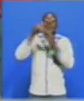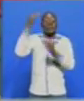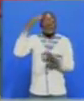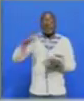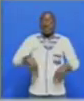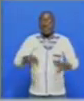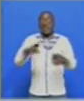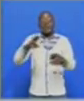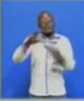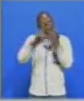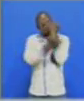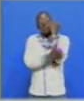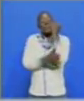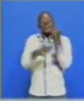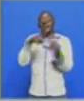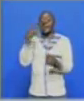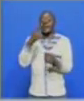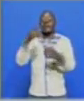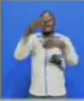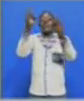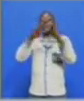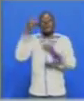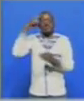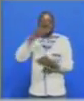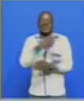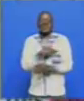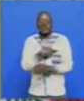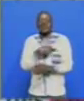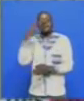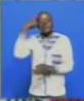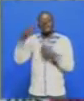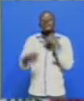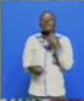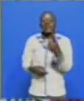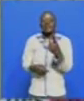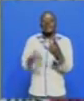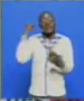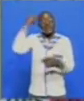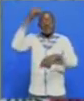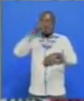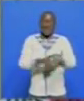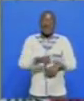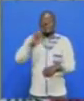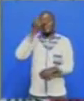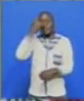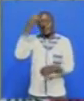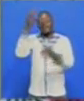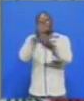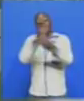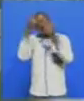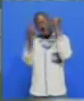Le Pays et qui formule religieusement le vœu, je cite, « Il est temps pour l'État de prendre des sanctions